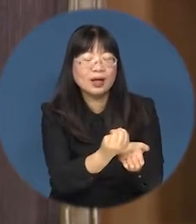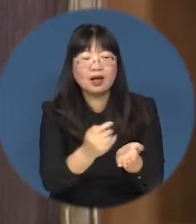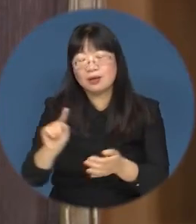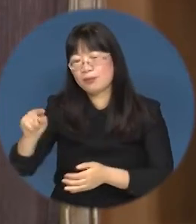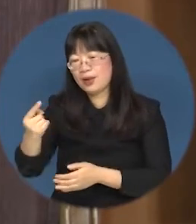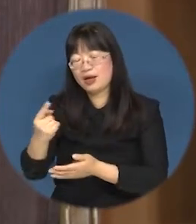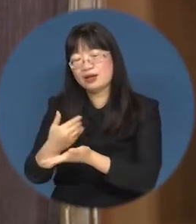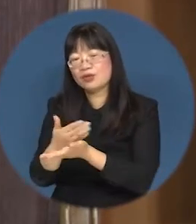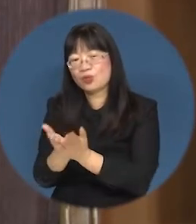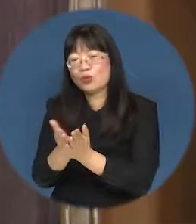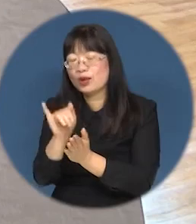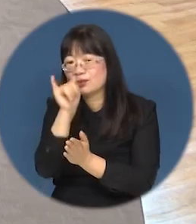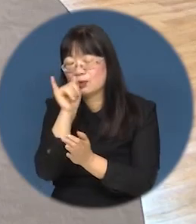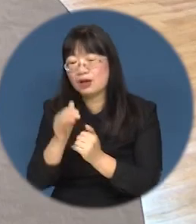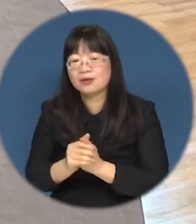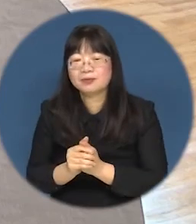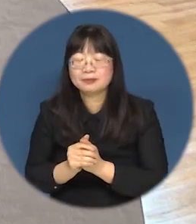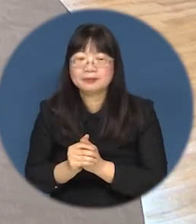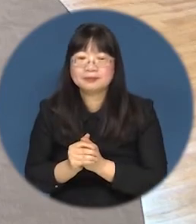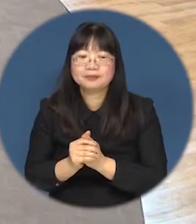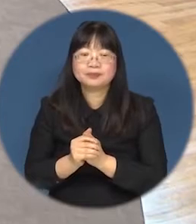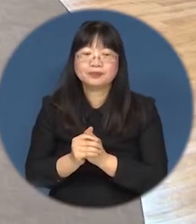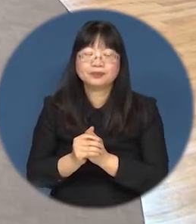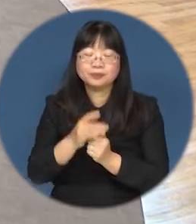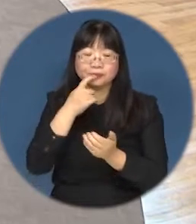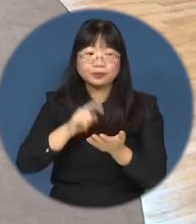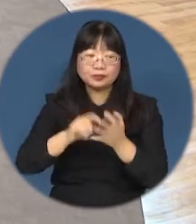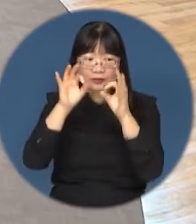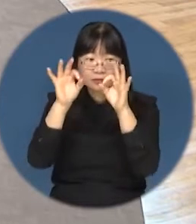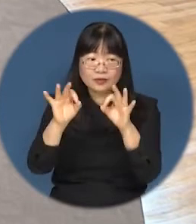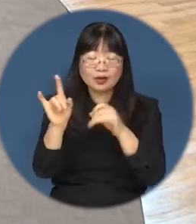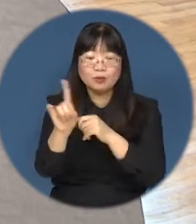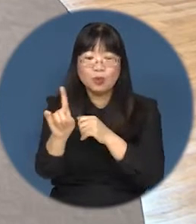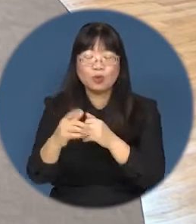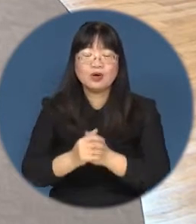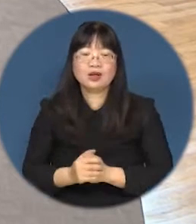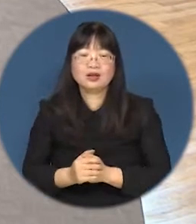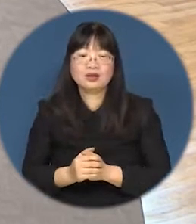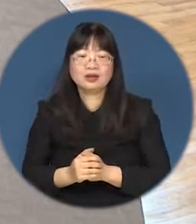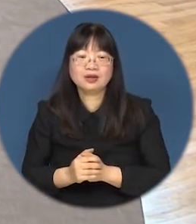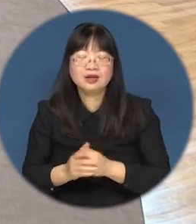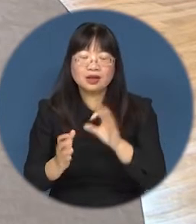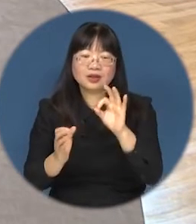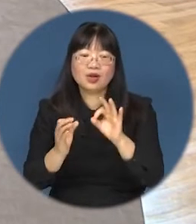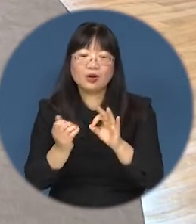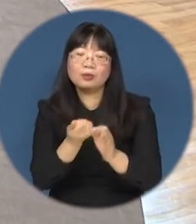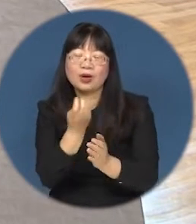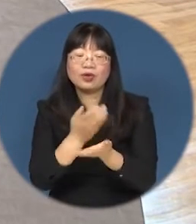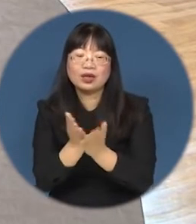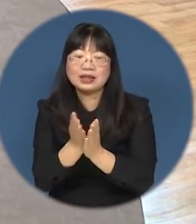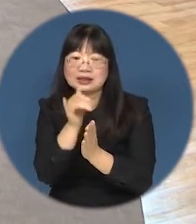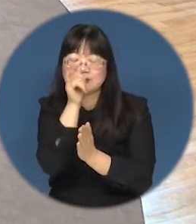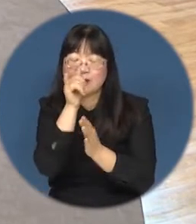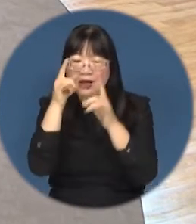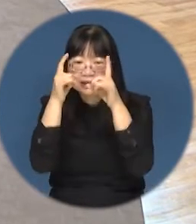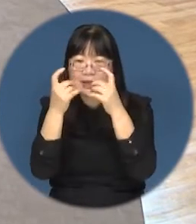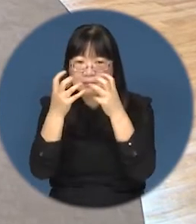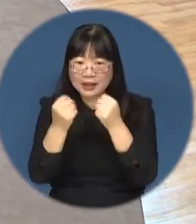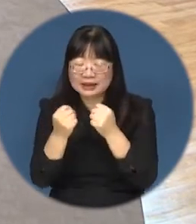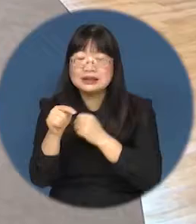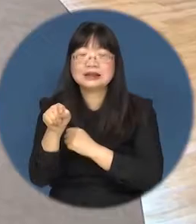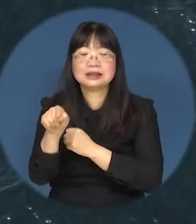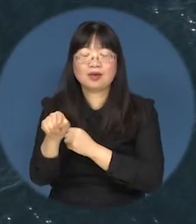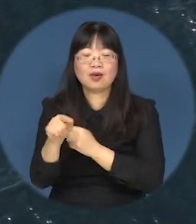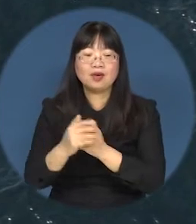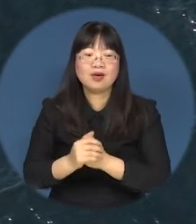가지? 예, 쉽게 볼 수 있는 것들은 열 몇 가지 정도 됩니다. 그래서 특히 사진을 많이 찍는